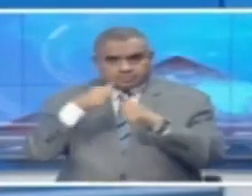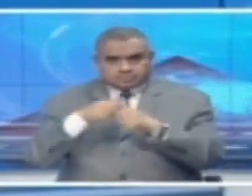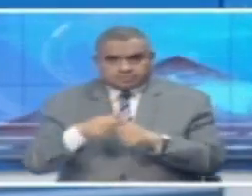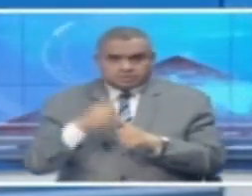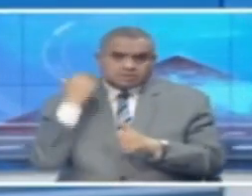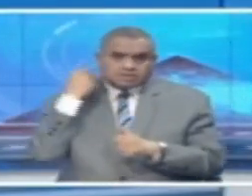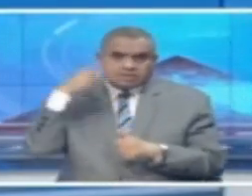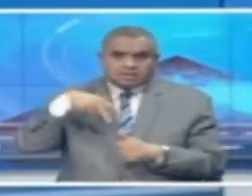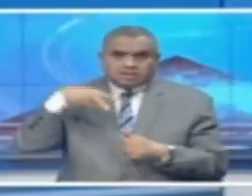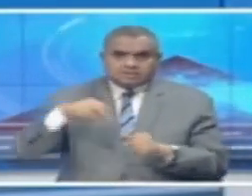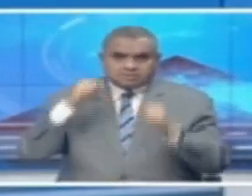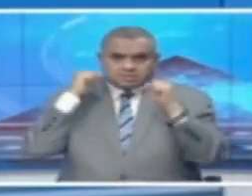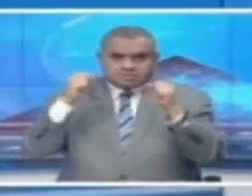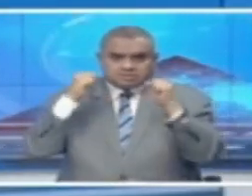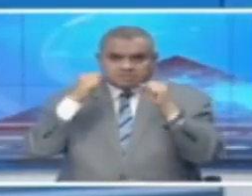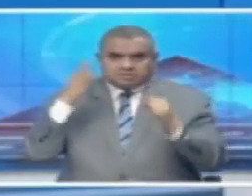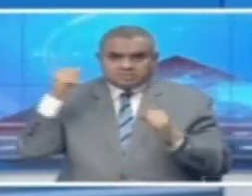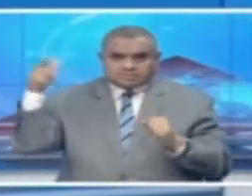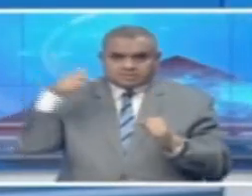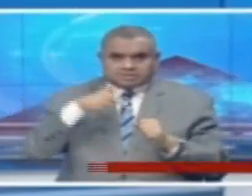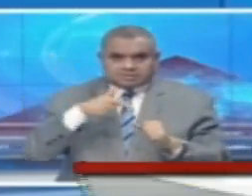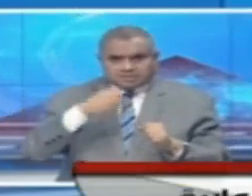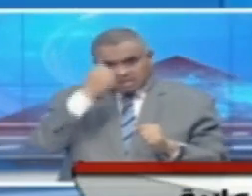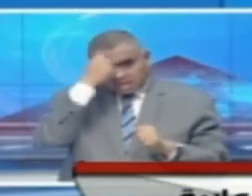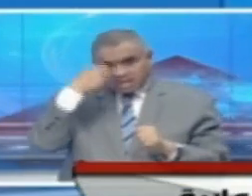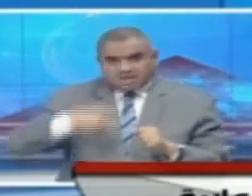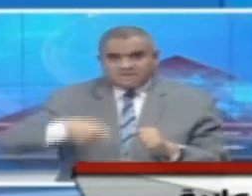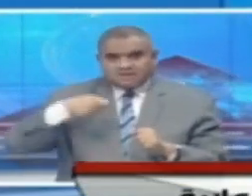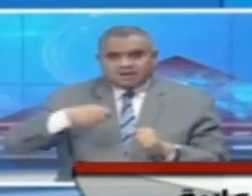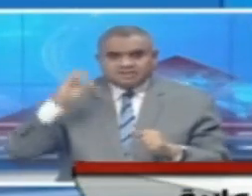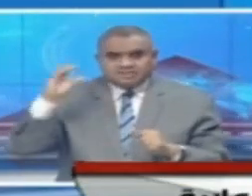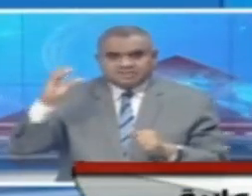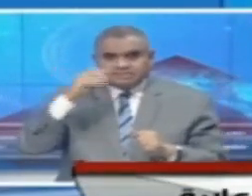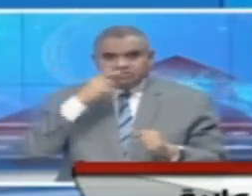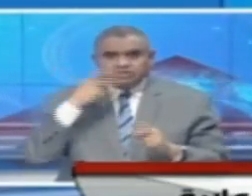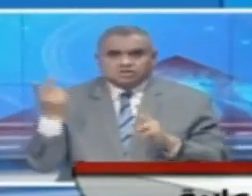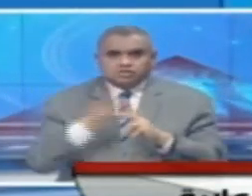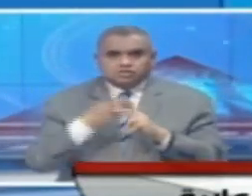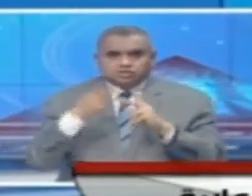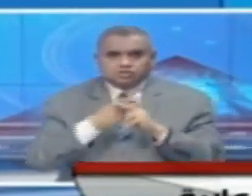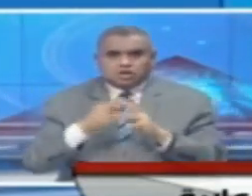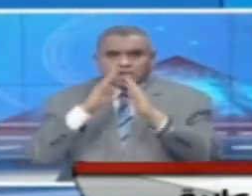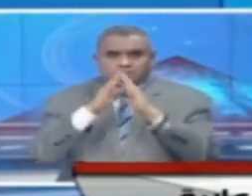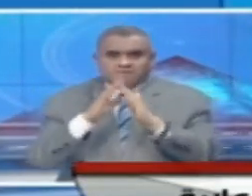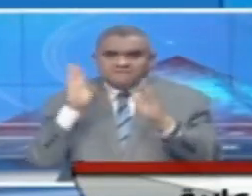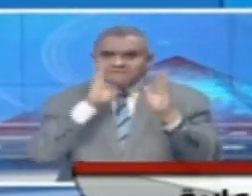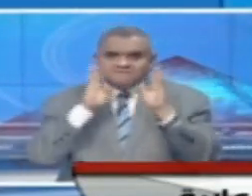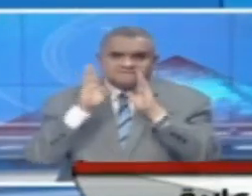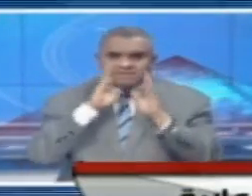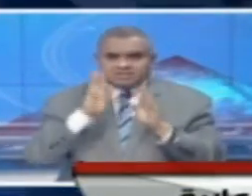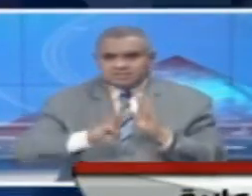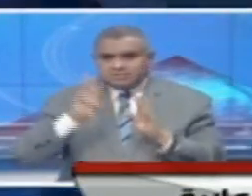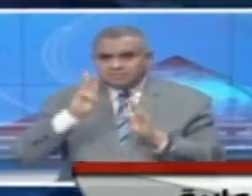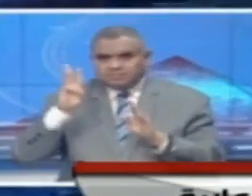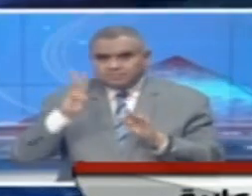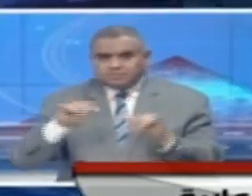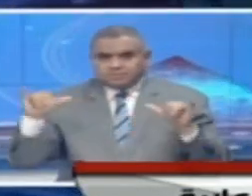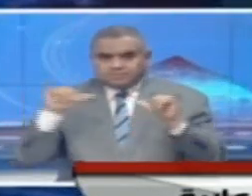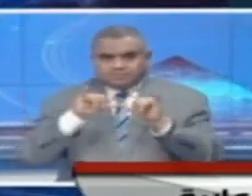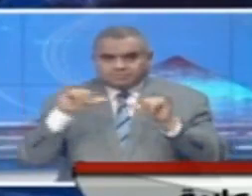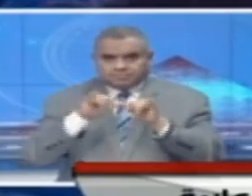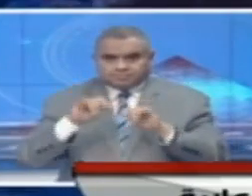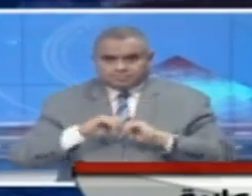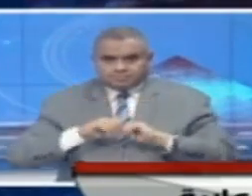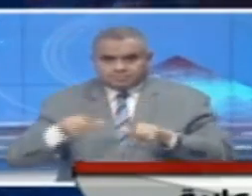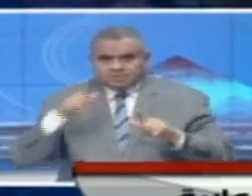وبمناسبة الذكرى 8 لثورة 30 من يونيو، هنأ الرئيس عبد الفتاح السيسي الشعب المصري عبر صفحته على مواقع التواصل